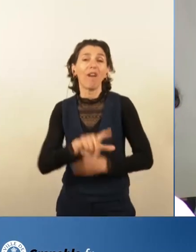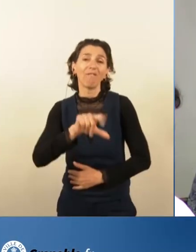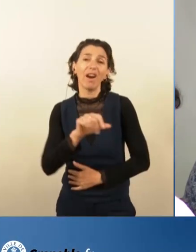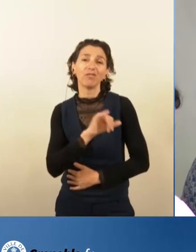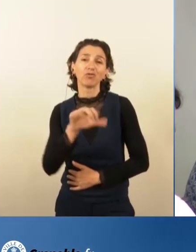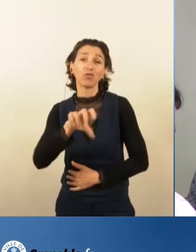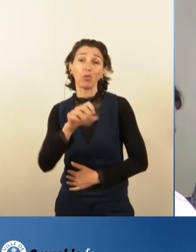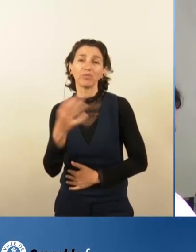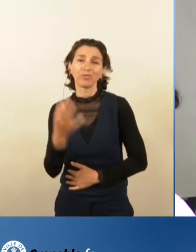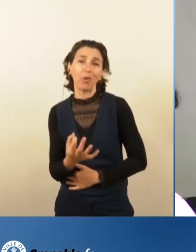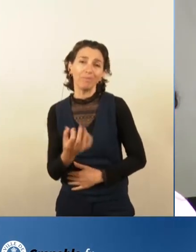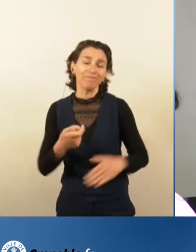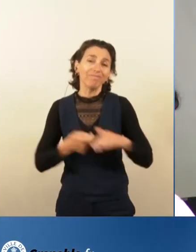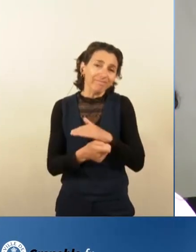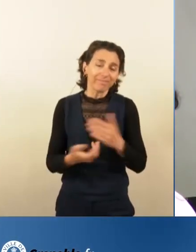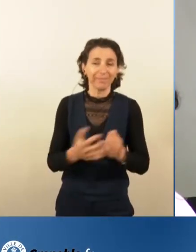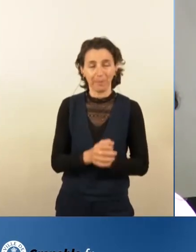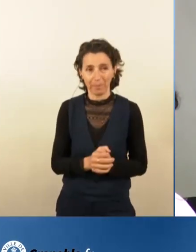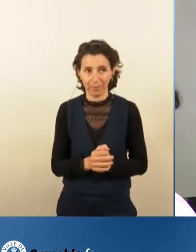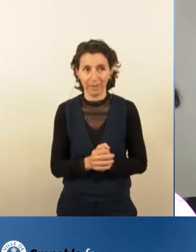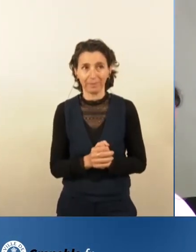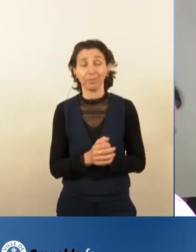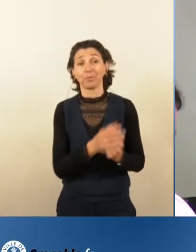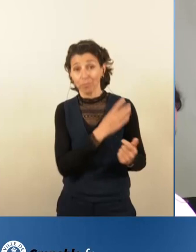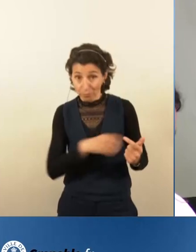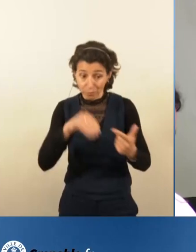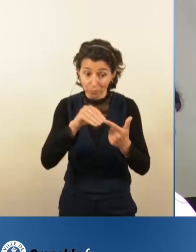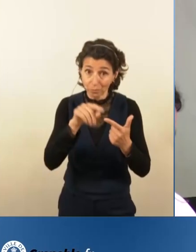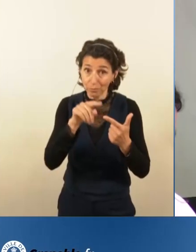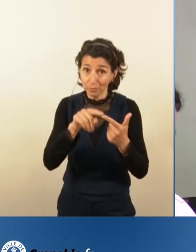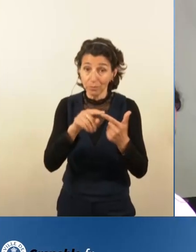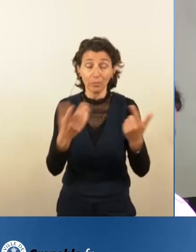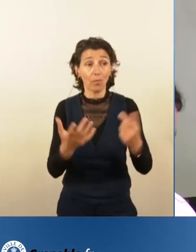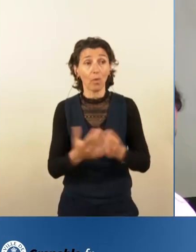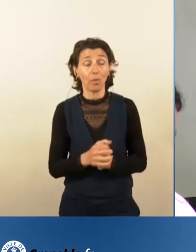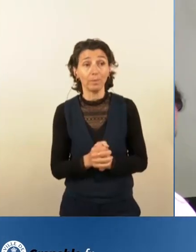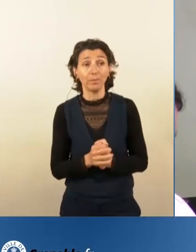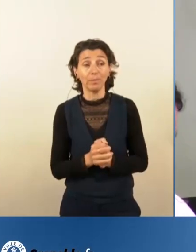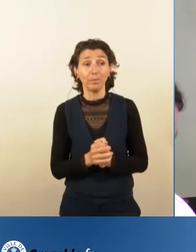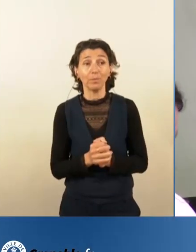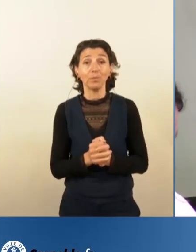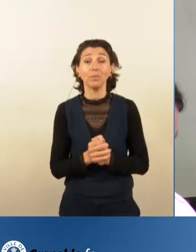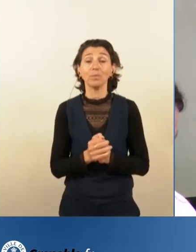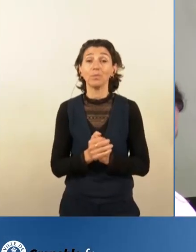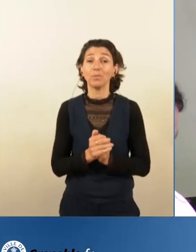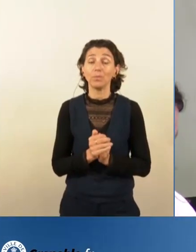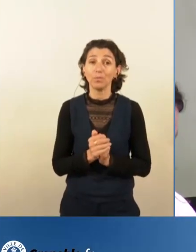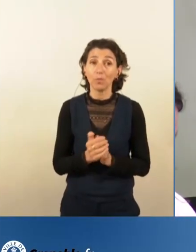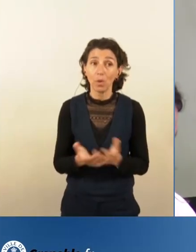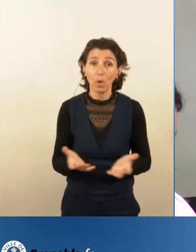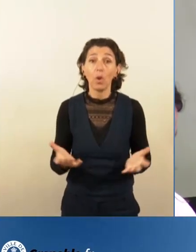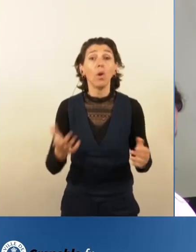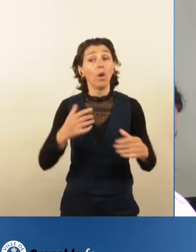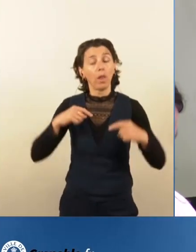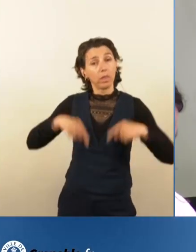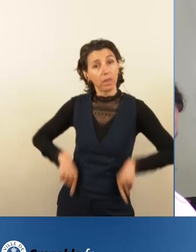30% avec également une possibilité de bénéficier de la communication de la part